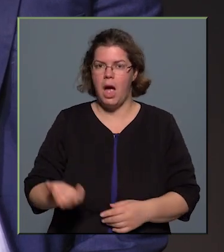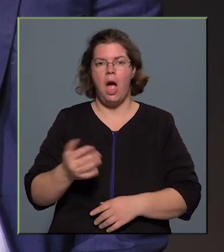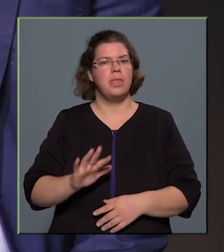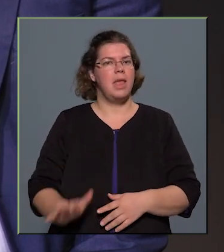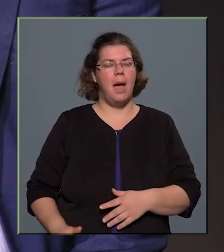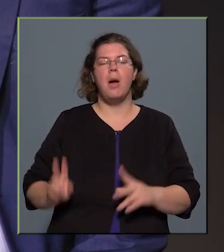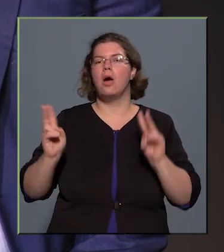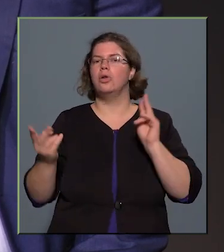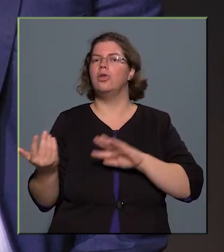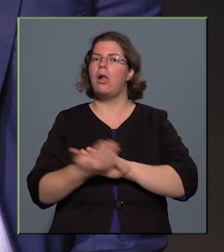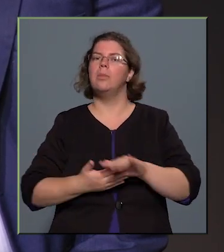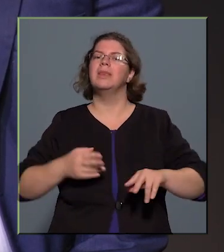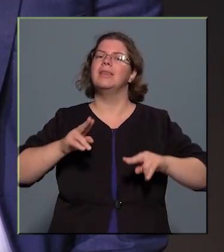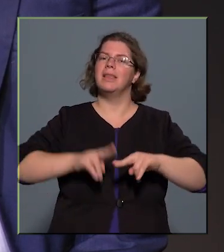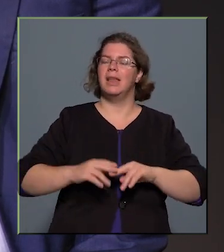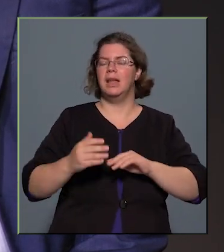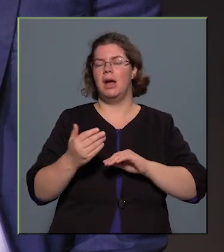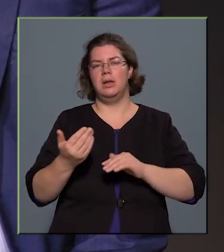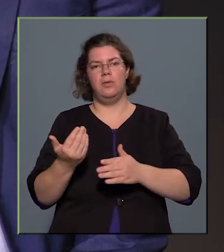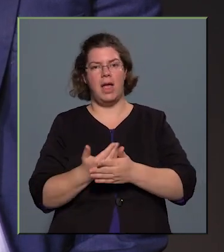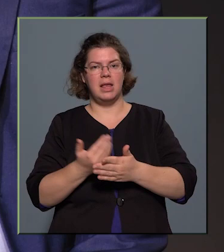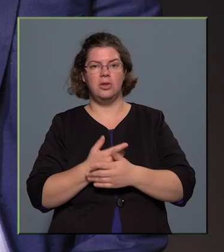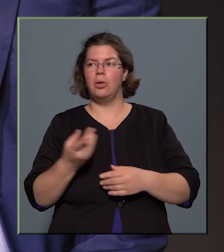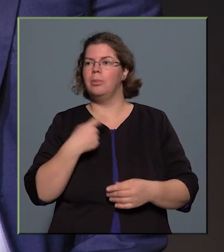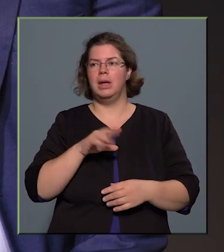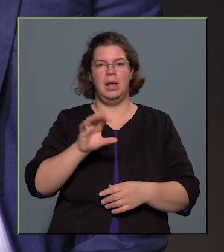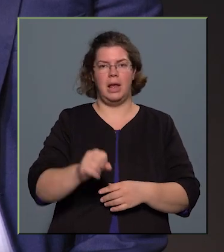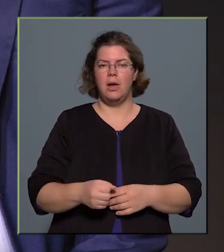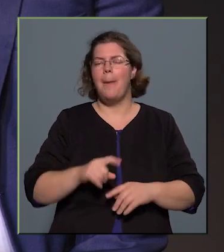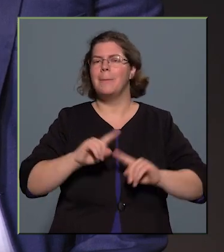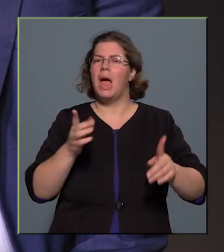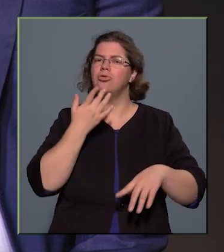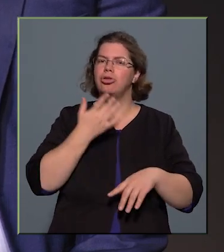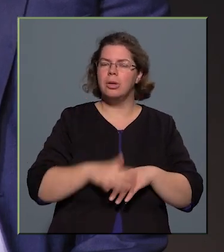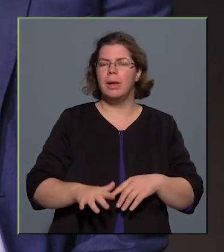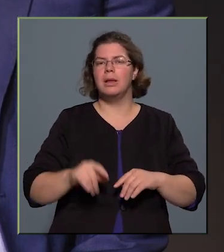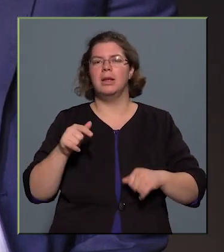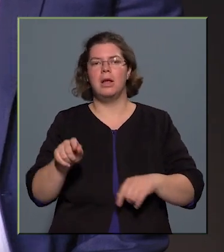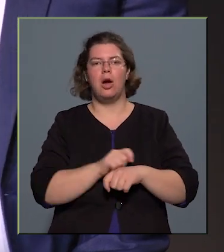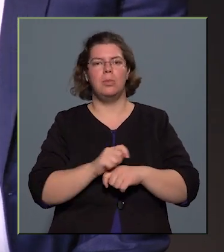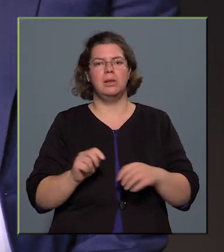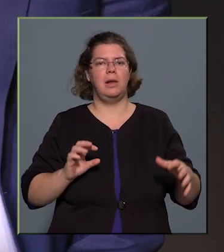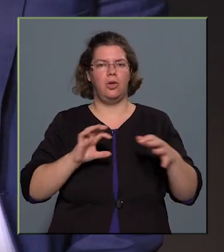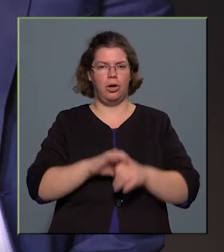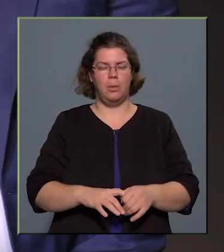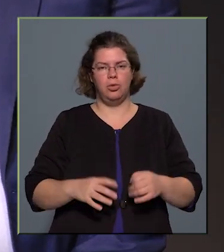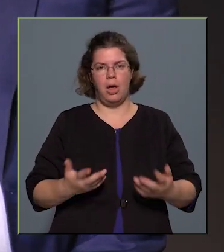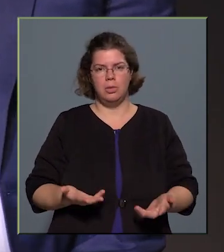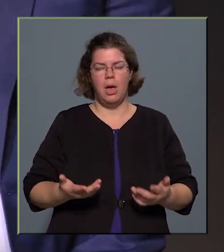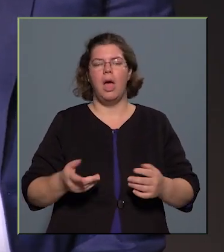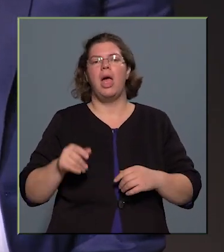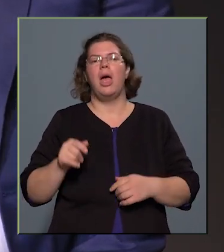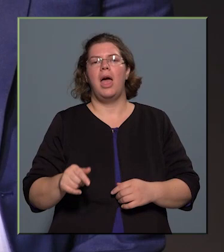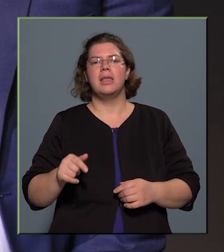az alapszéria felszereltségben mi az, ami elérhető. És egy másik példa még, ami talán ugye itt a karbantartással kapcsolatban is ugye összefügg,